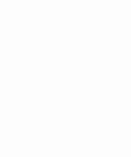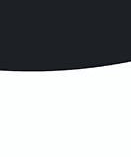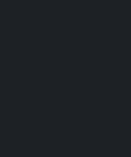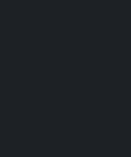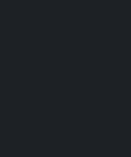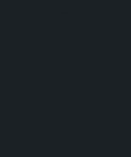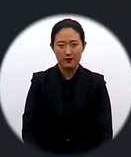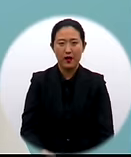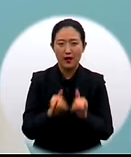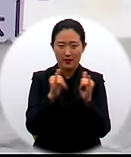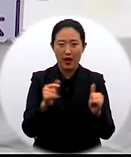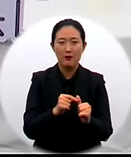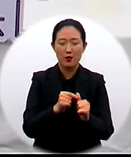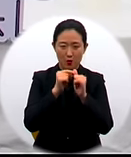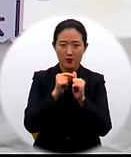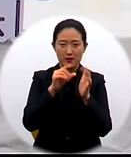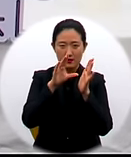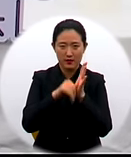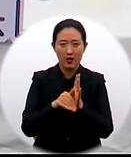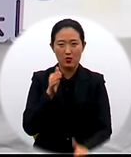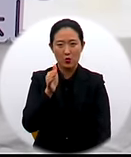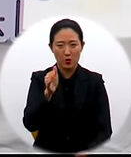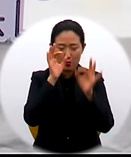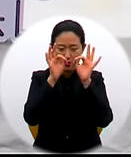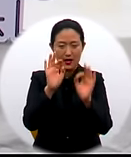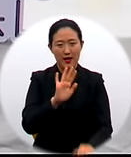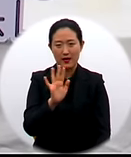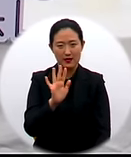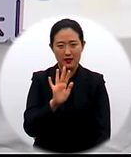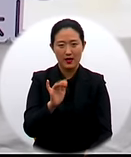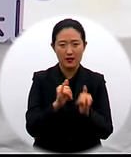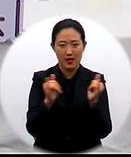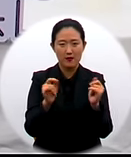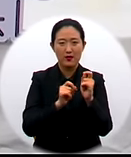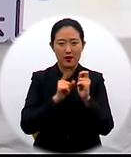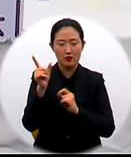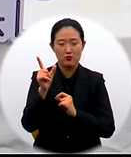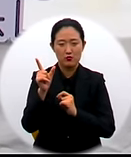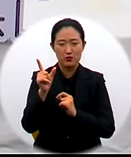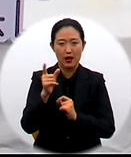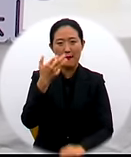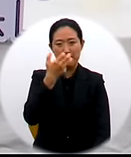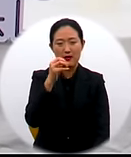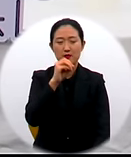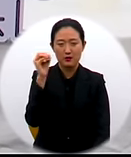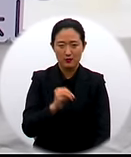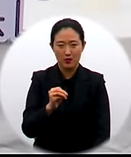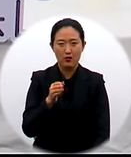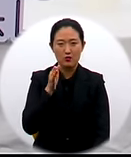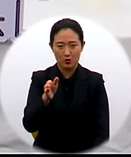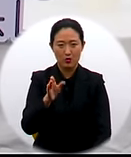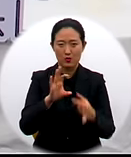겁니다. 마지막 트렌드는요, 전공 무관입니다. 말 그대로 채용을 하는